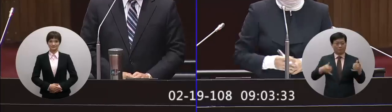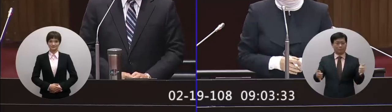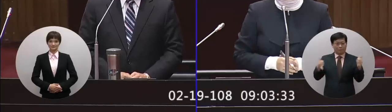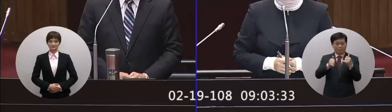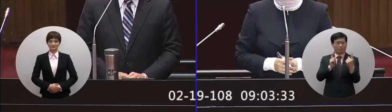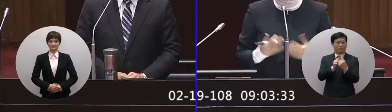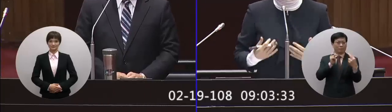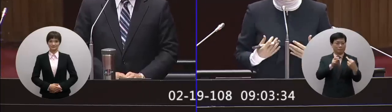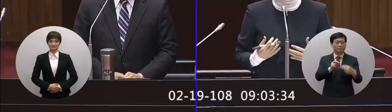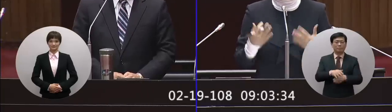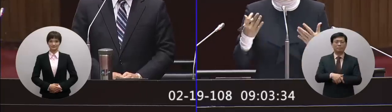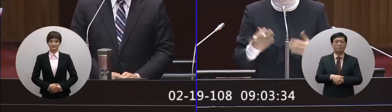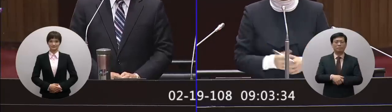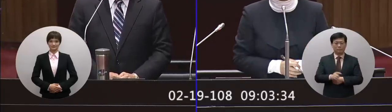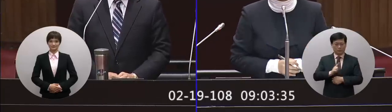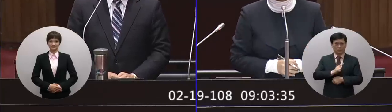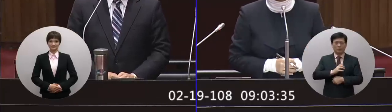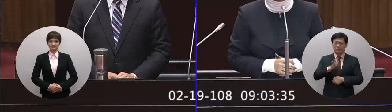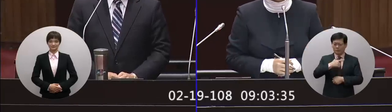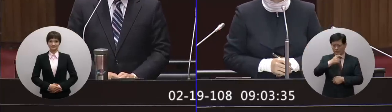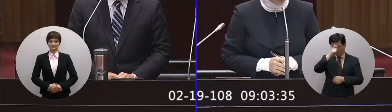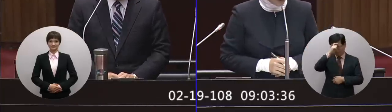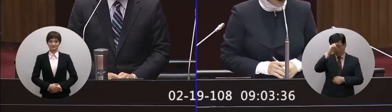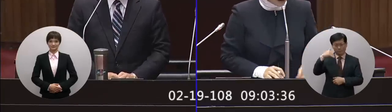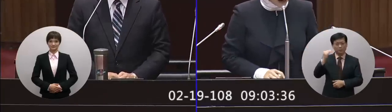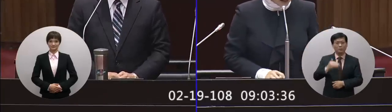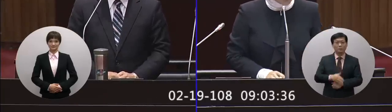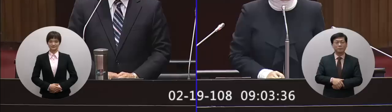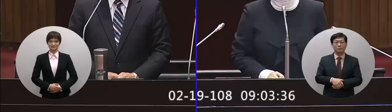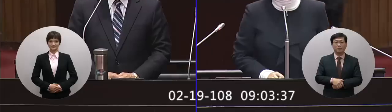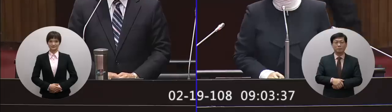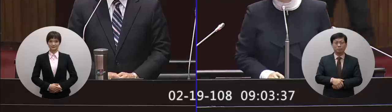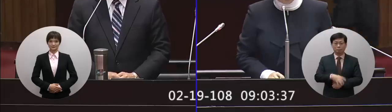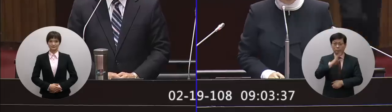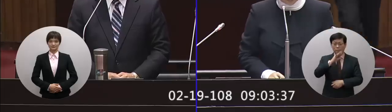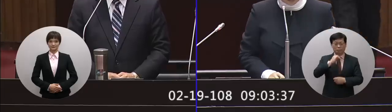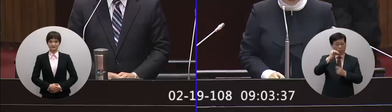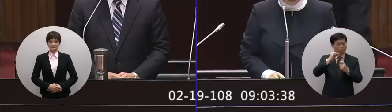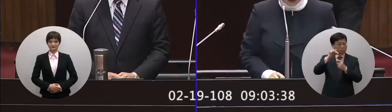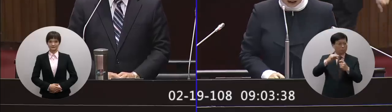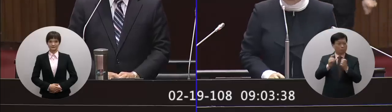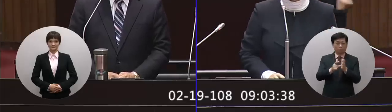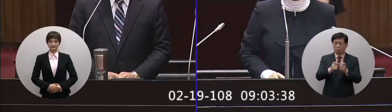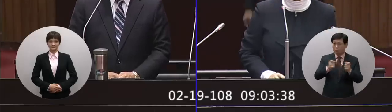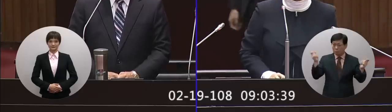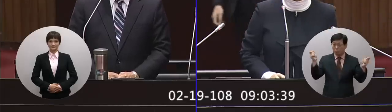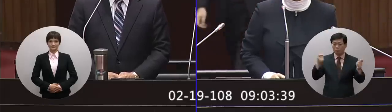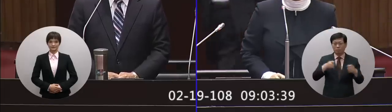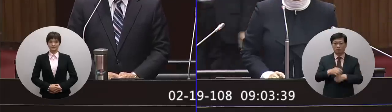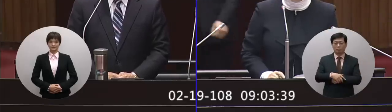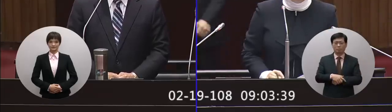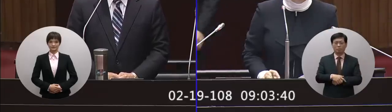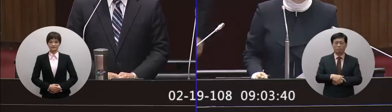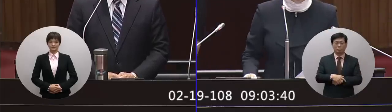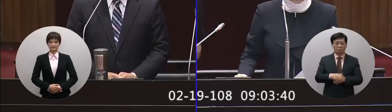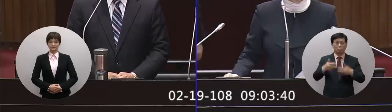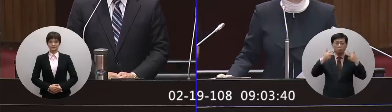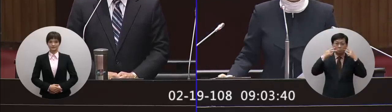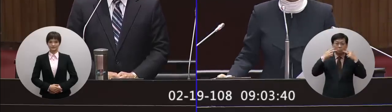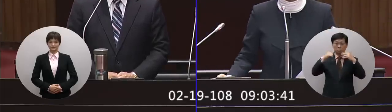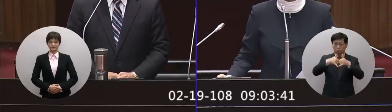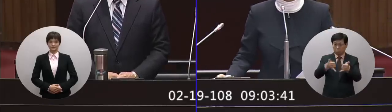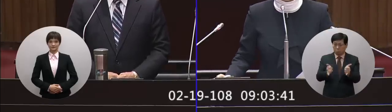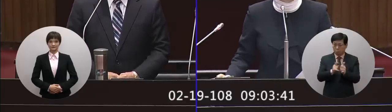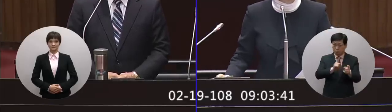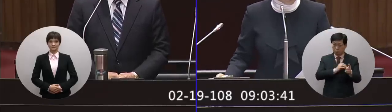跟您见面，其实本席是充满的期待的。在千百年的历史长河当中，原住民族